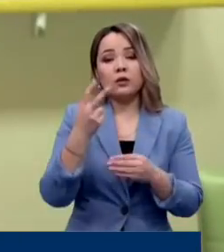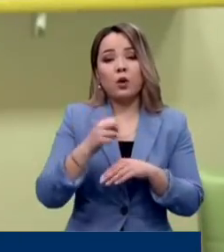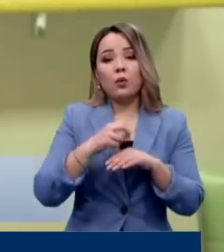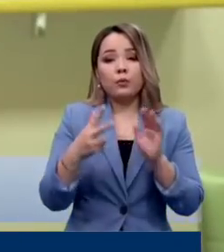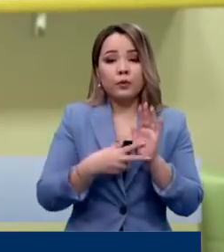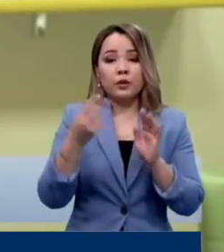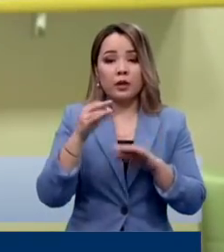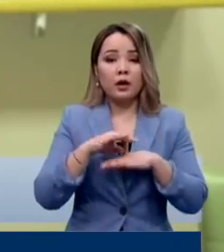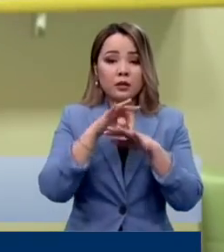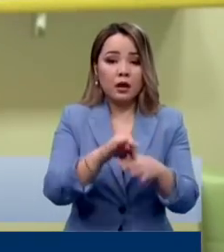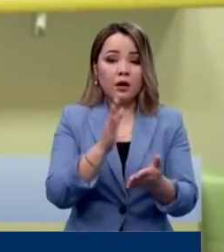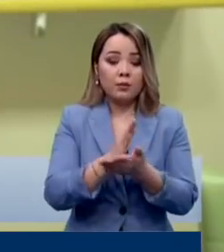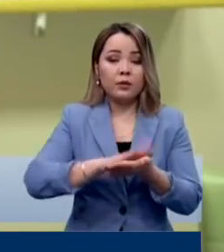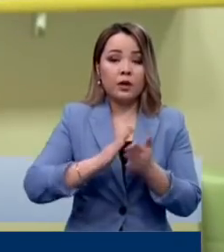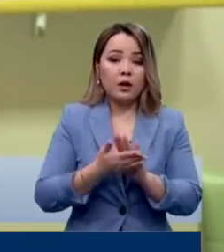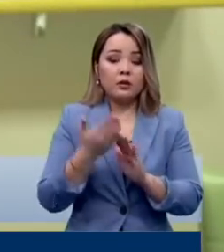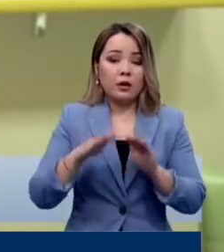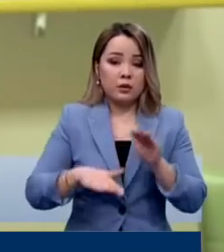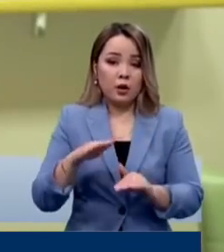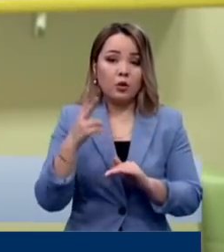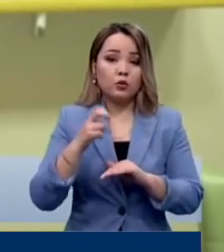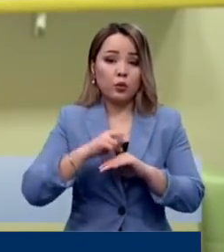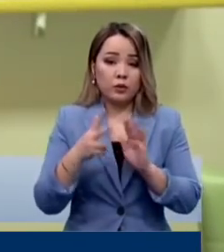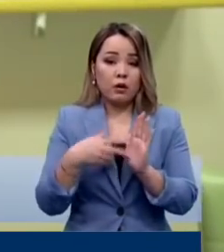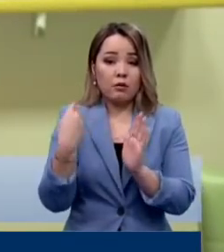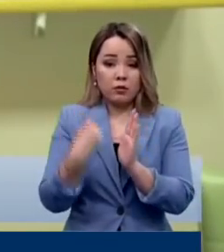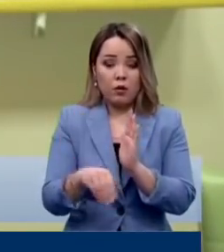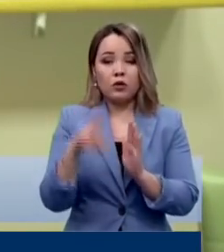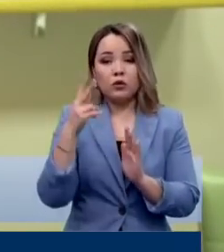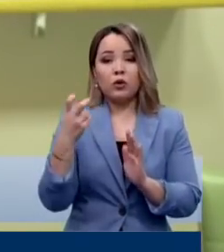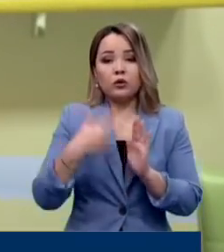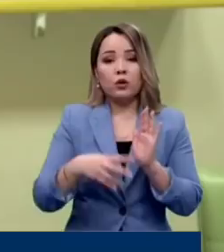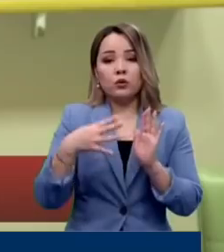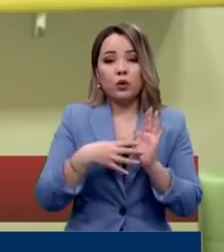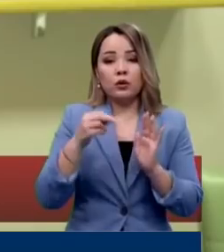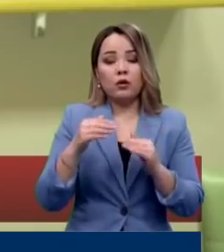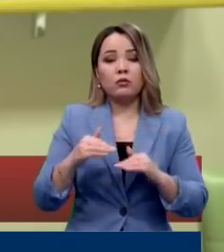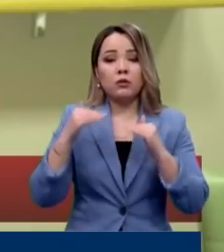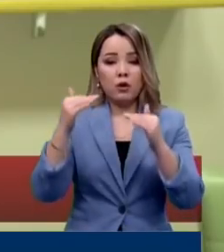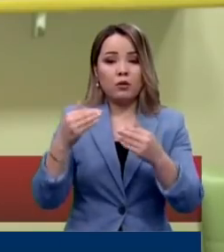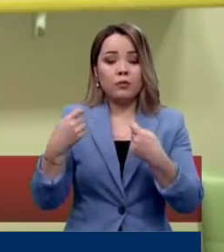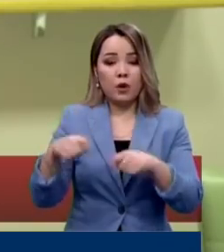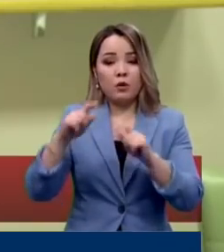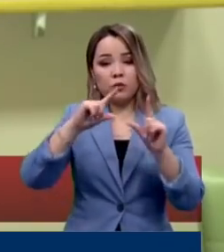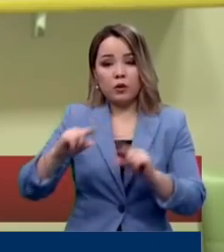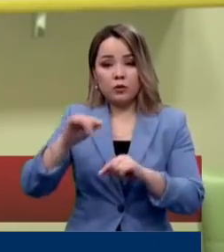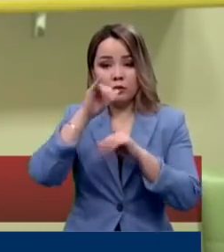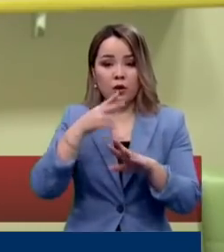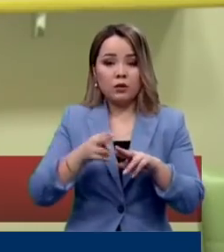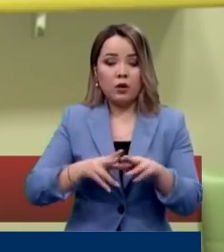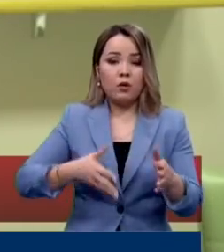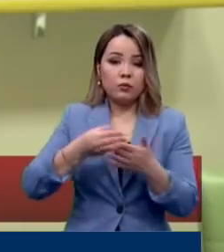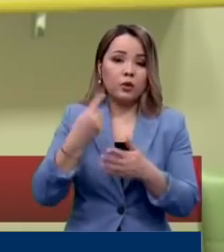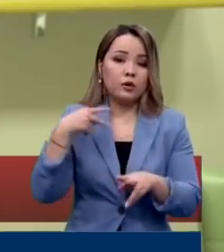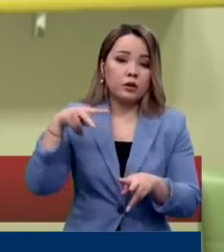Өнімді жеткізушілерден қанттың келісін 318 теңгеден алып, қалайша 289 теңгемен сатамыз. Облыстық тұрақтандыру қорынан